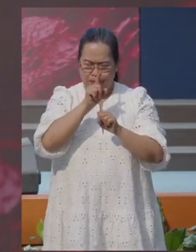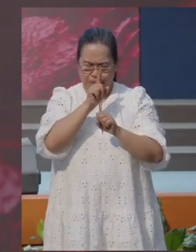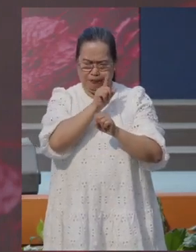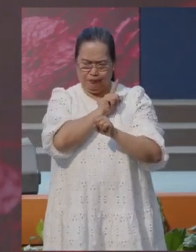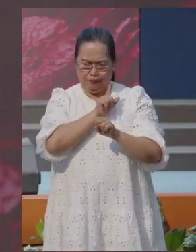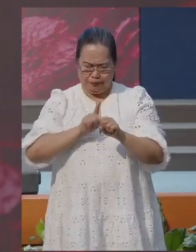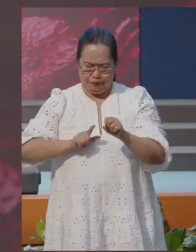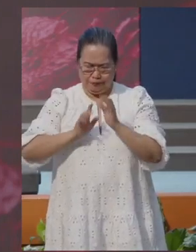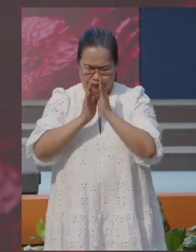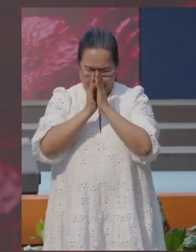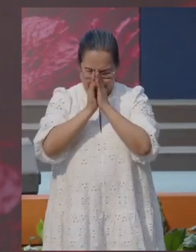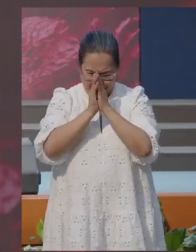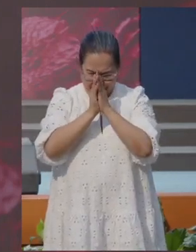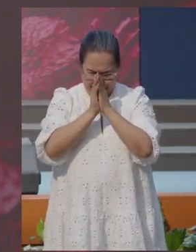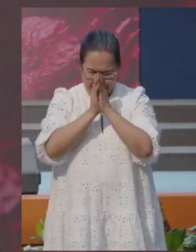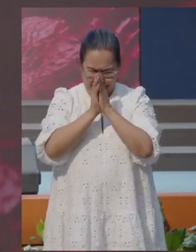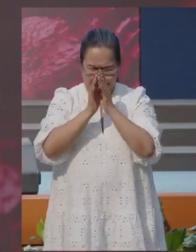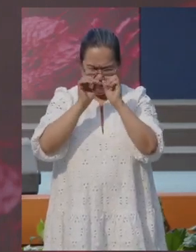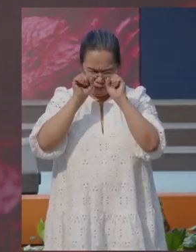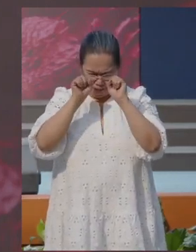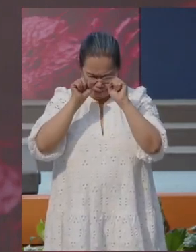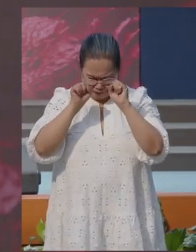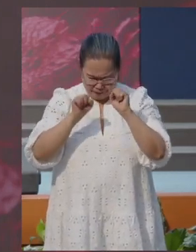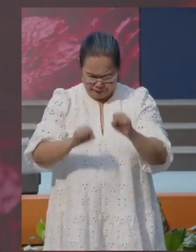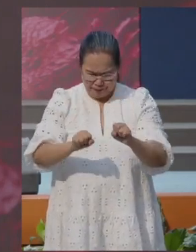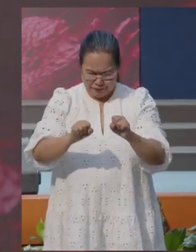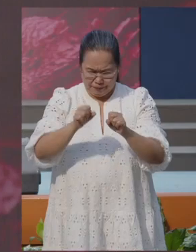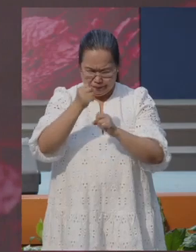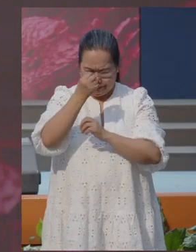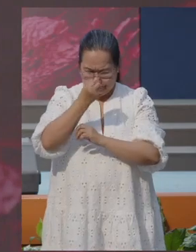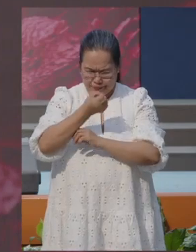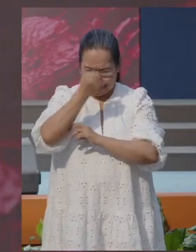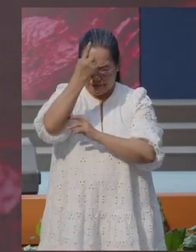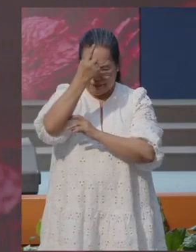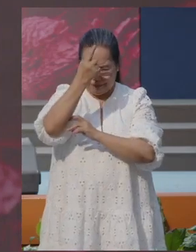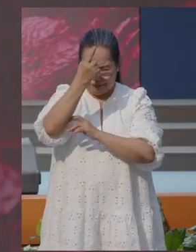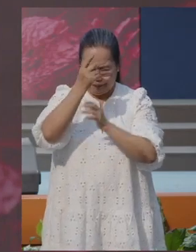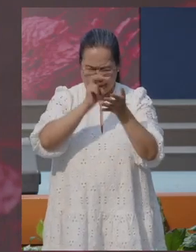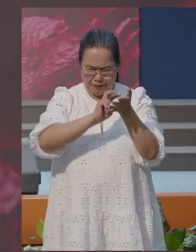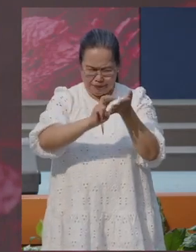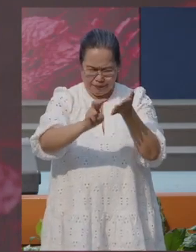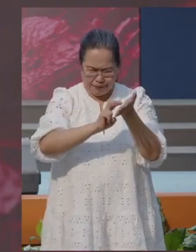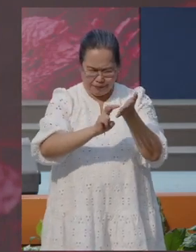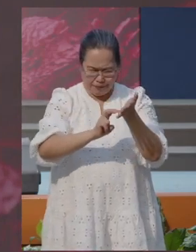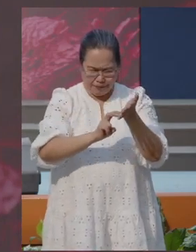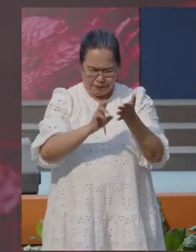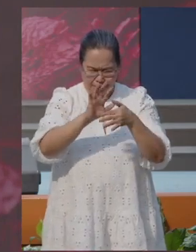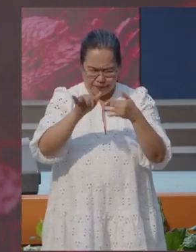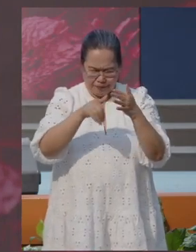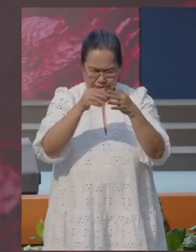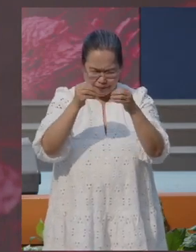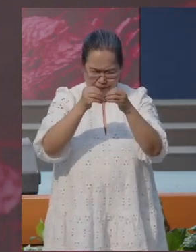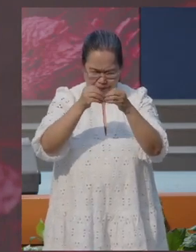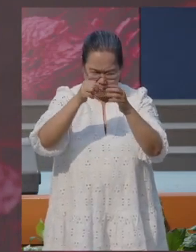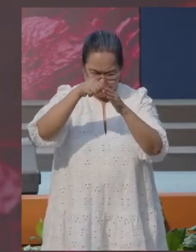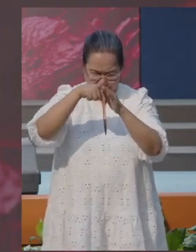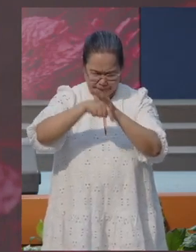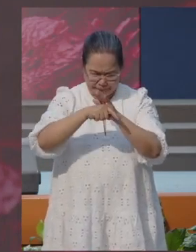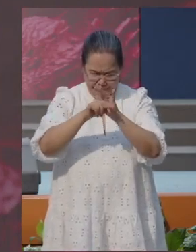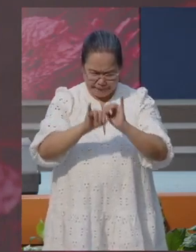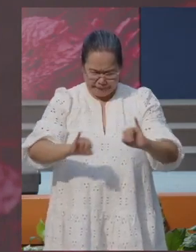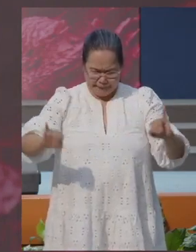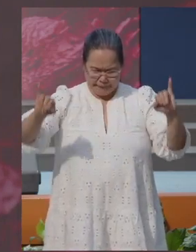ito ay na maunawaan namin ng lubusan ang kautusan na ito at lalong mahigit at mahalaga sa